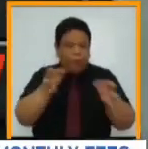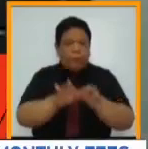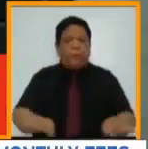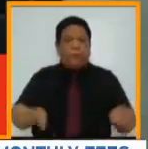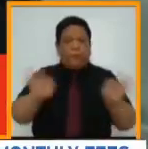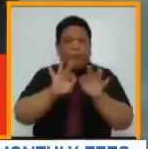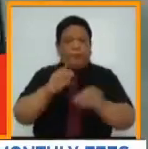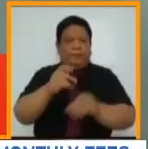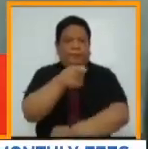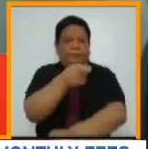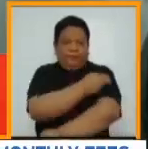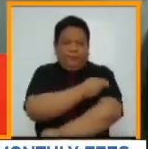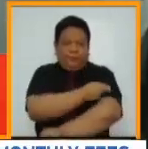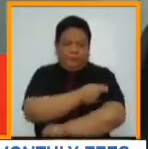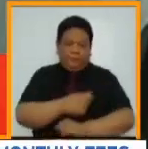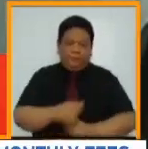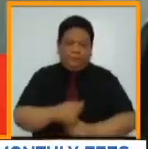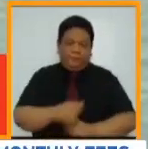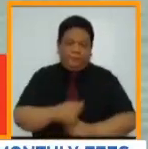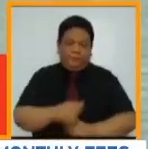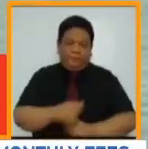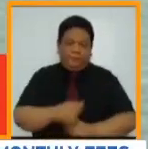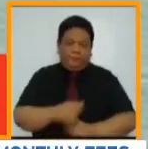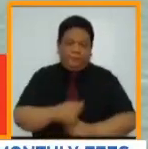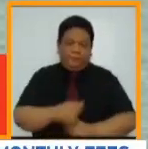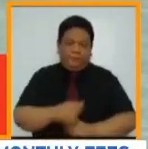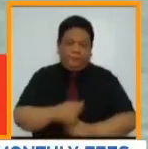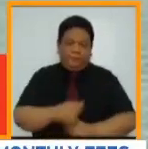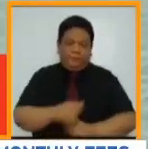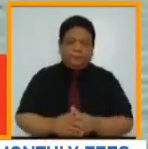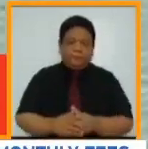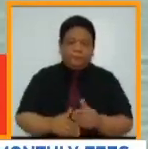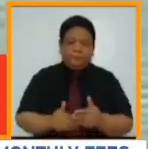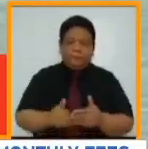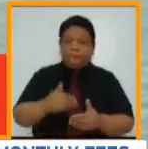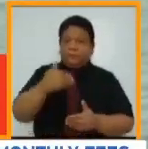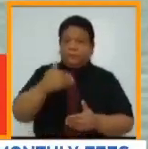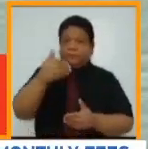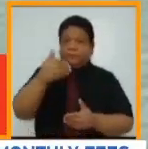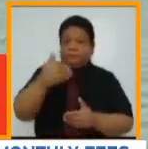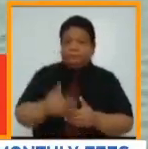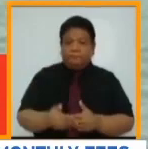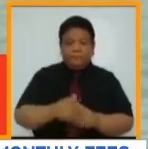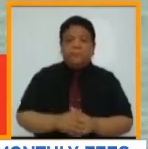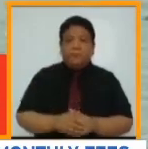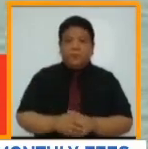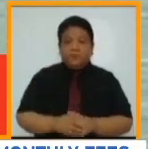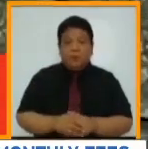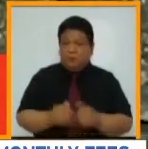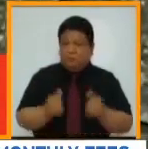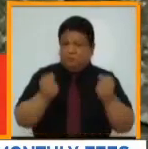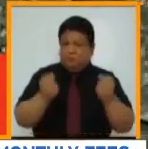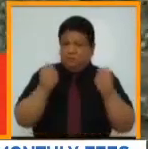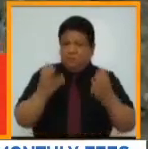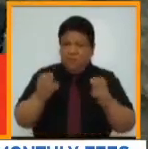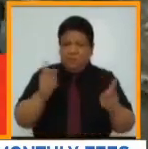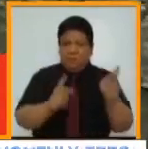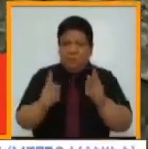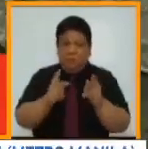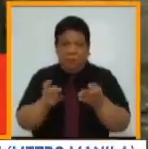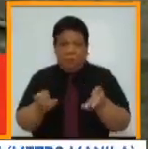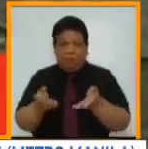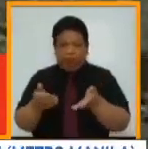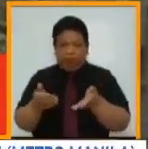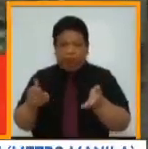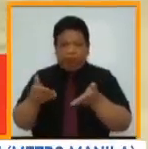Dahil naman sa dami ng mga pasahero ng Roro vessel patungo sa Samal Island sa Davao del Norte na galing sa Davao City, plano ngayon ng